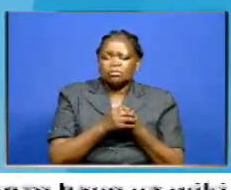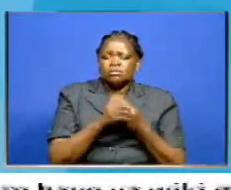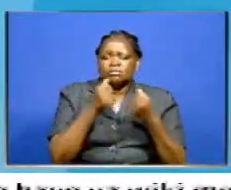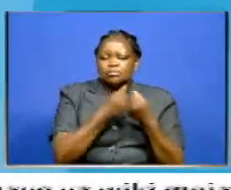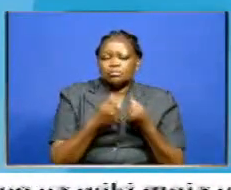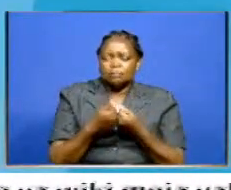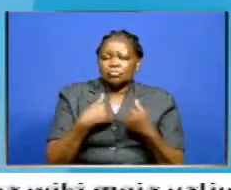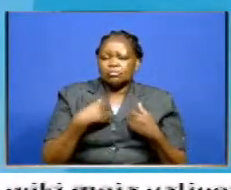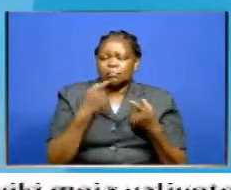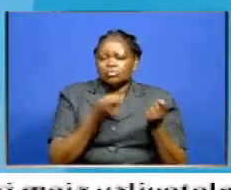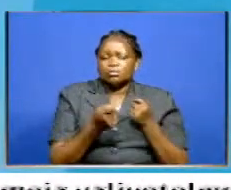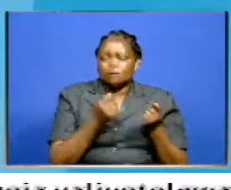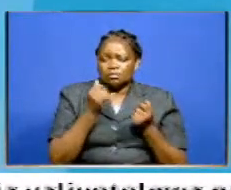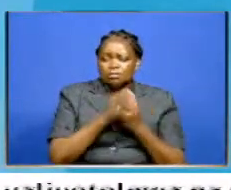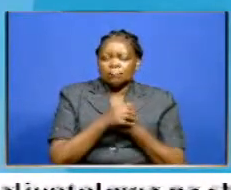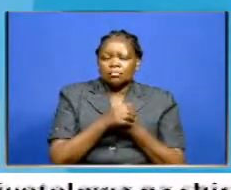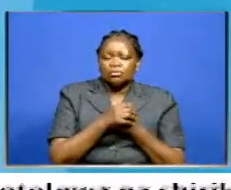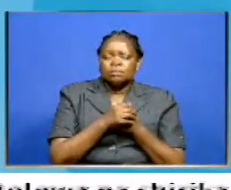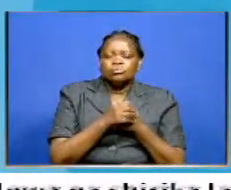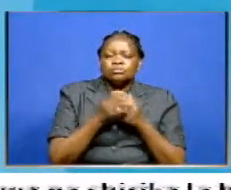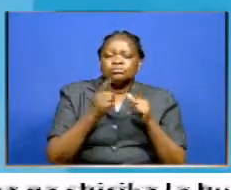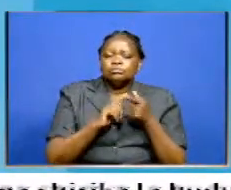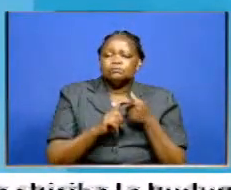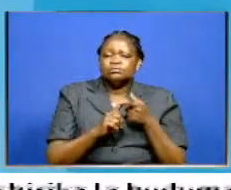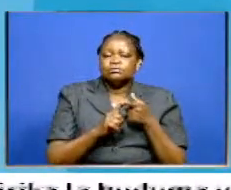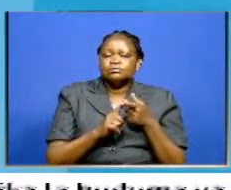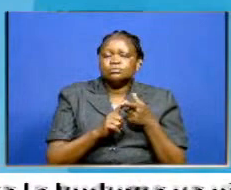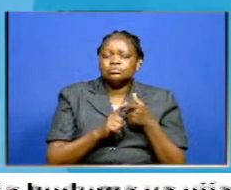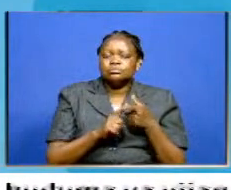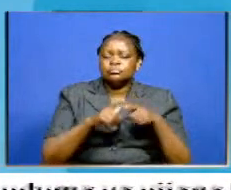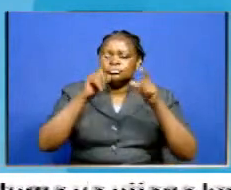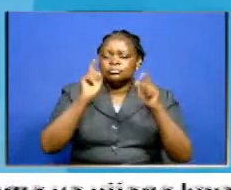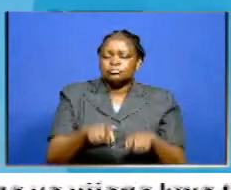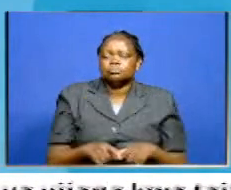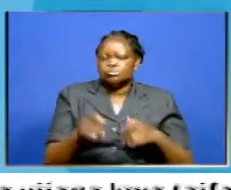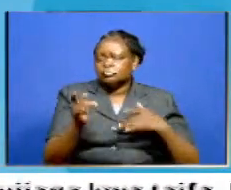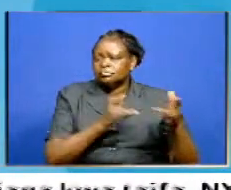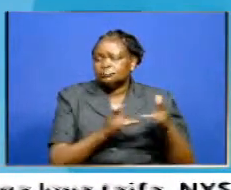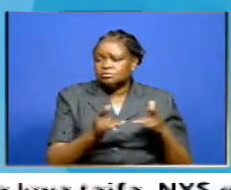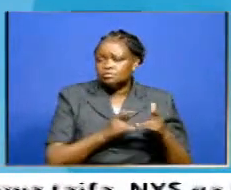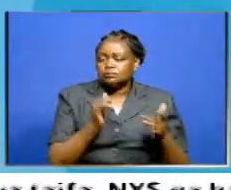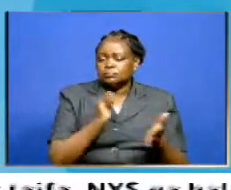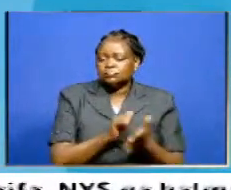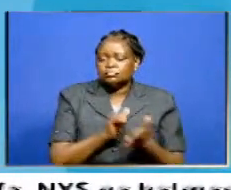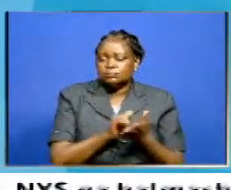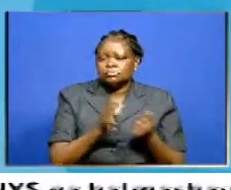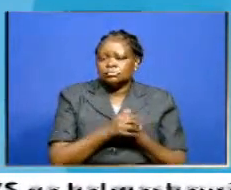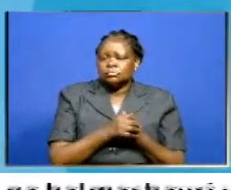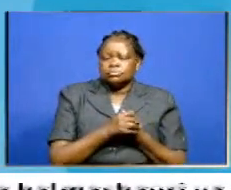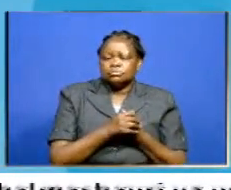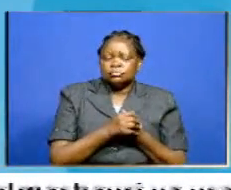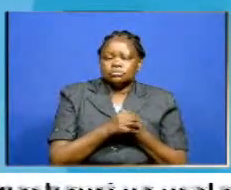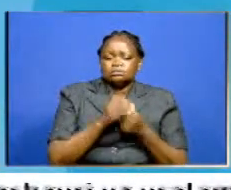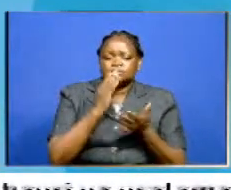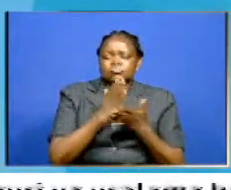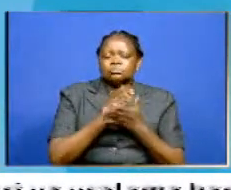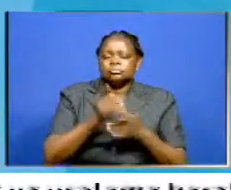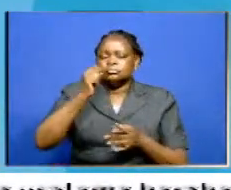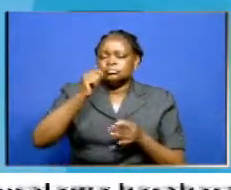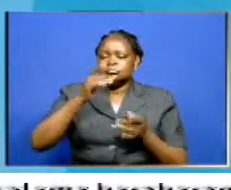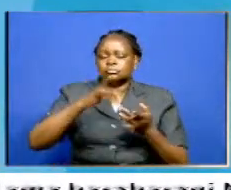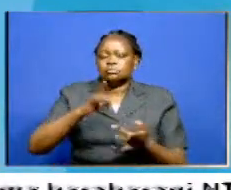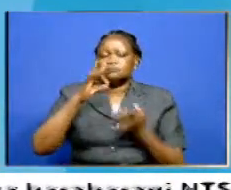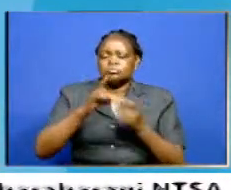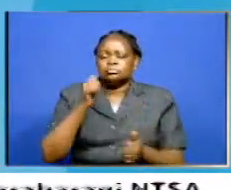ambazo walikuwa nakusanya kiushuru zimerudi chini, inafaa iangalie kwamba what are the key priorities za uchumi kwa sasa,